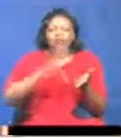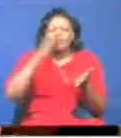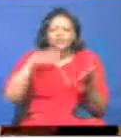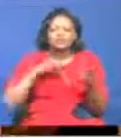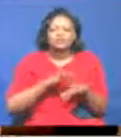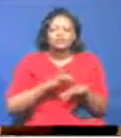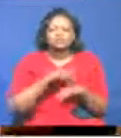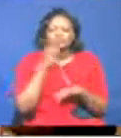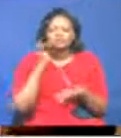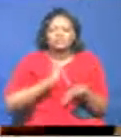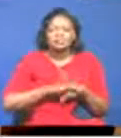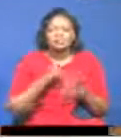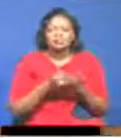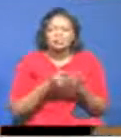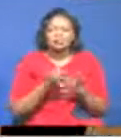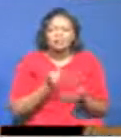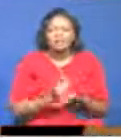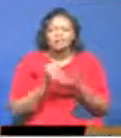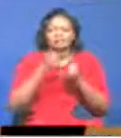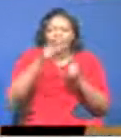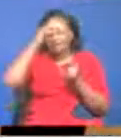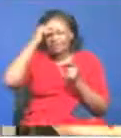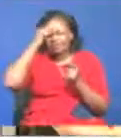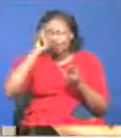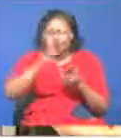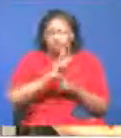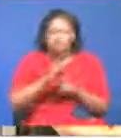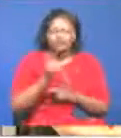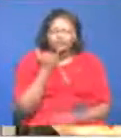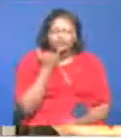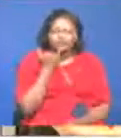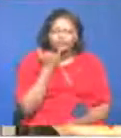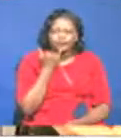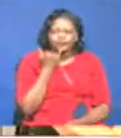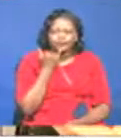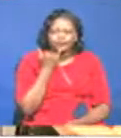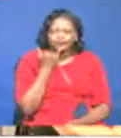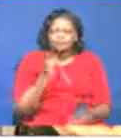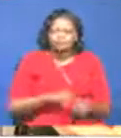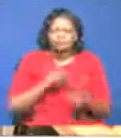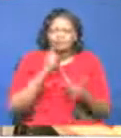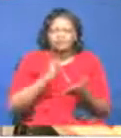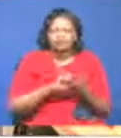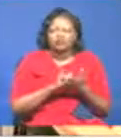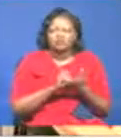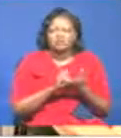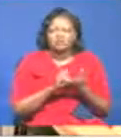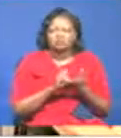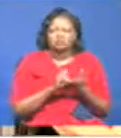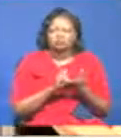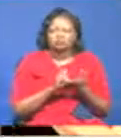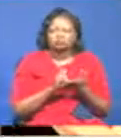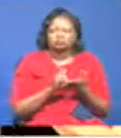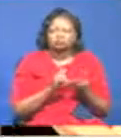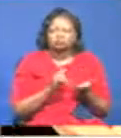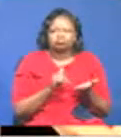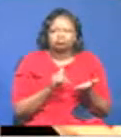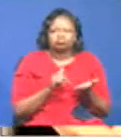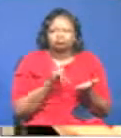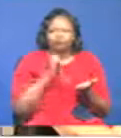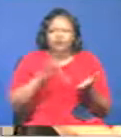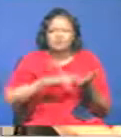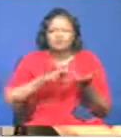hupokea pesa za misaada kutoka kwa serikali kutumia rununu. When you tell them you're going to disconnect their phone, they have no idea.